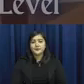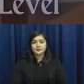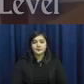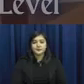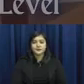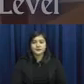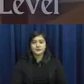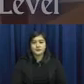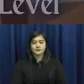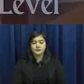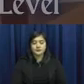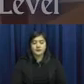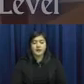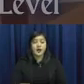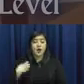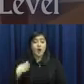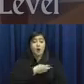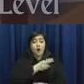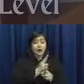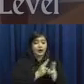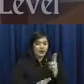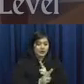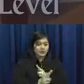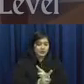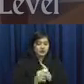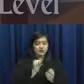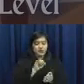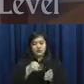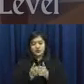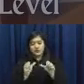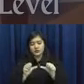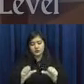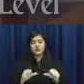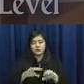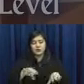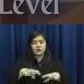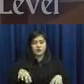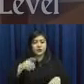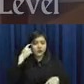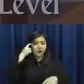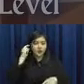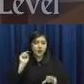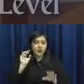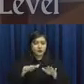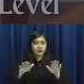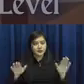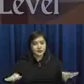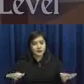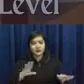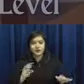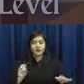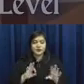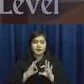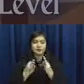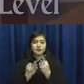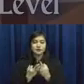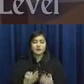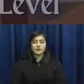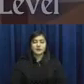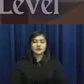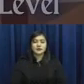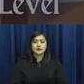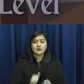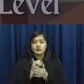mga kamay kung hindi para sa kanilang pamilya, sa ating mga anak, sa ating pamilya. Kaya nga, isa sa